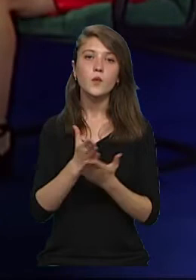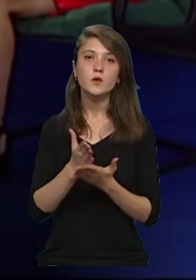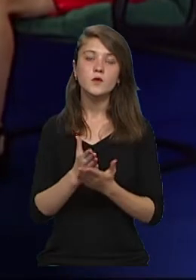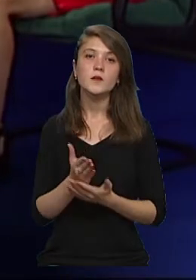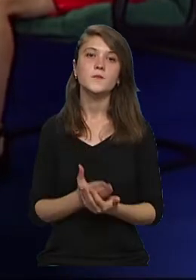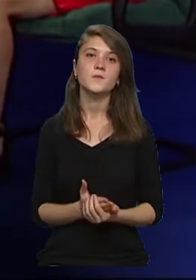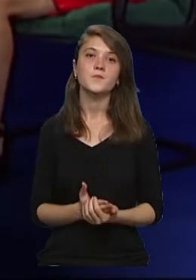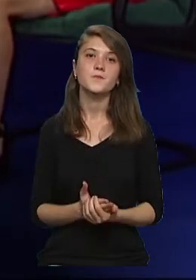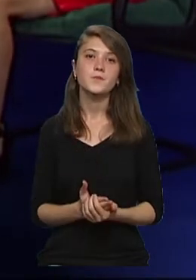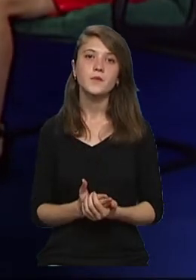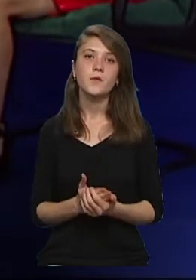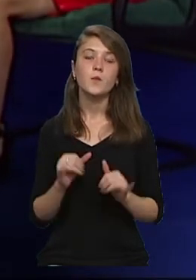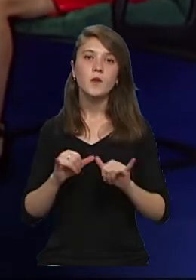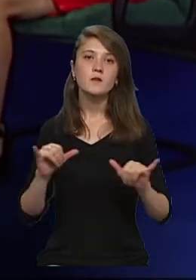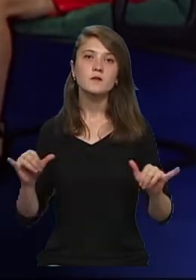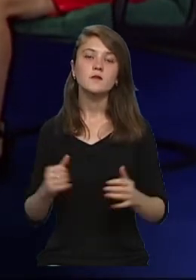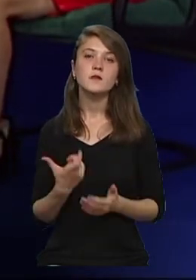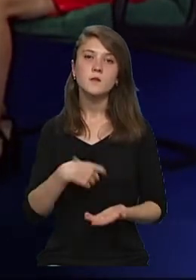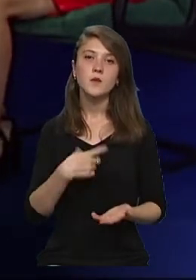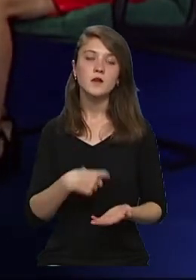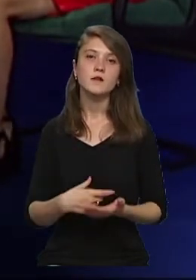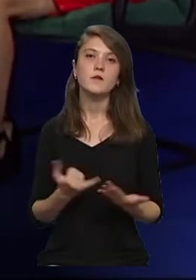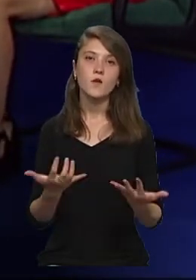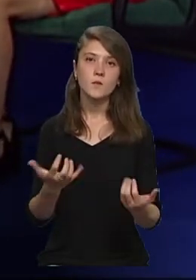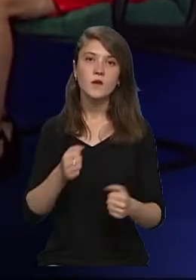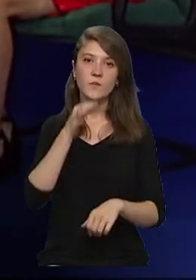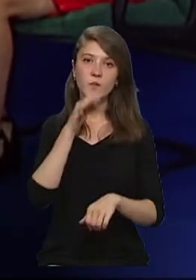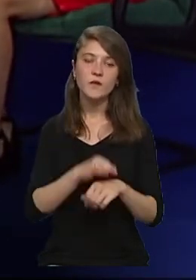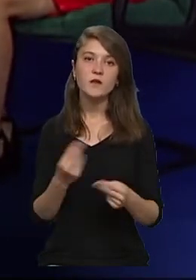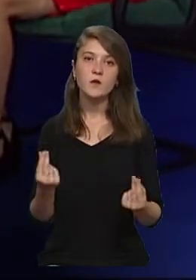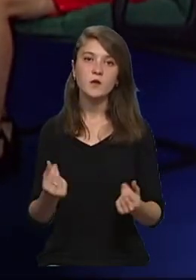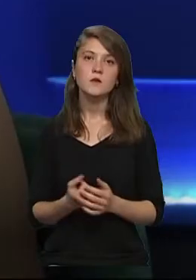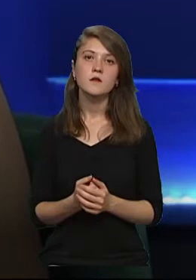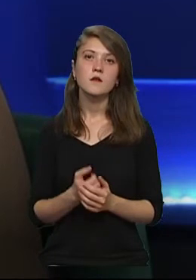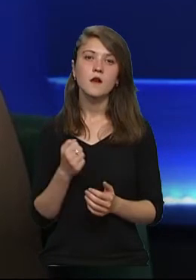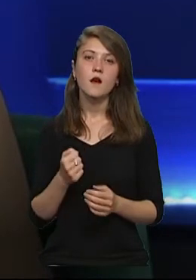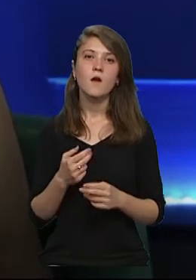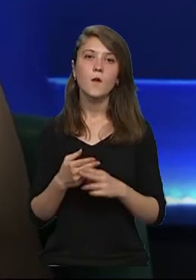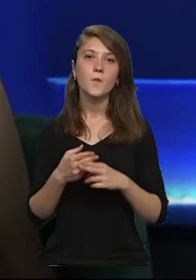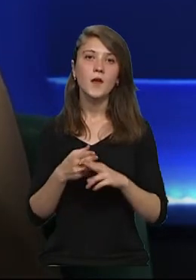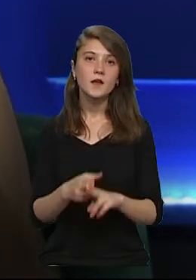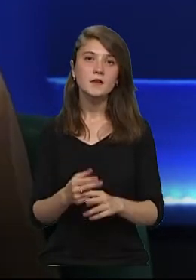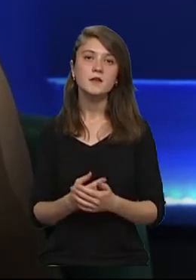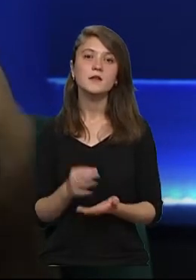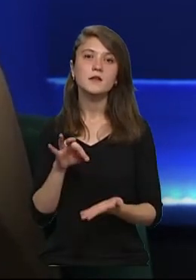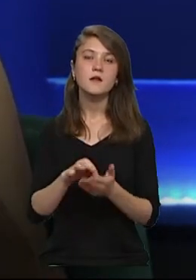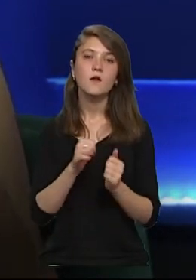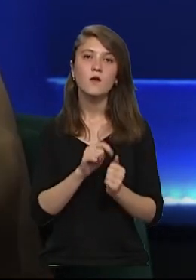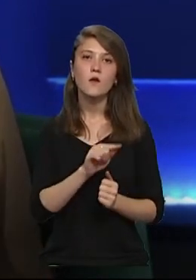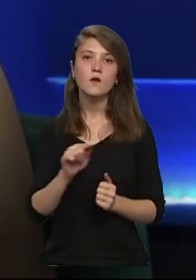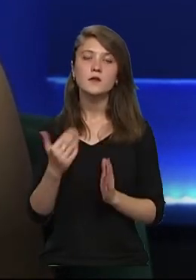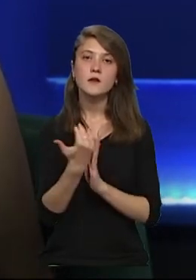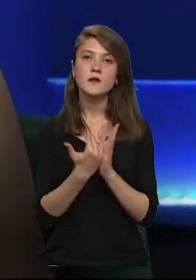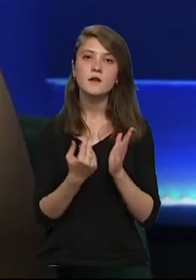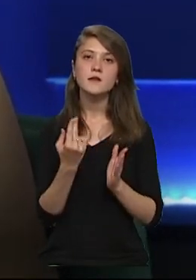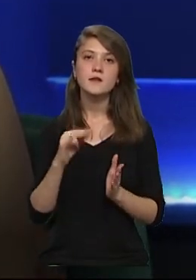розвивати, популяризувати себе і отримувати відповідні кошти. А операційні цілі, кожна стратегічна